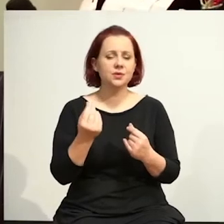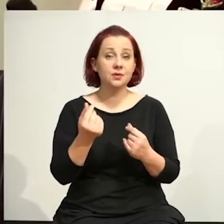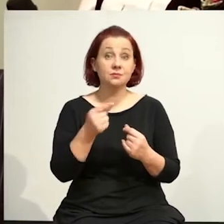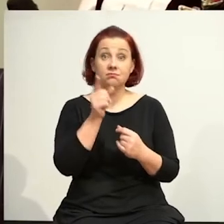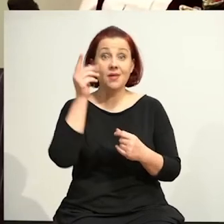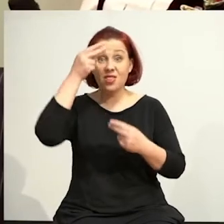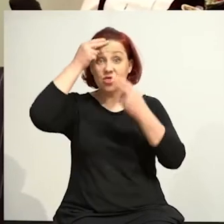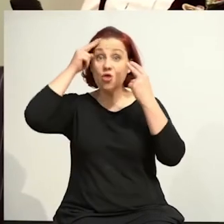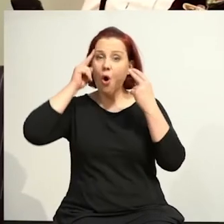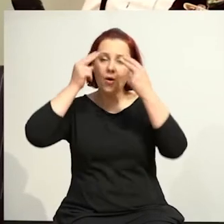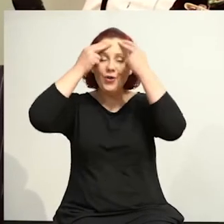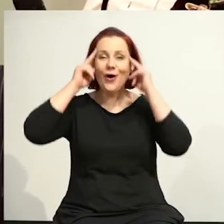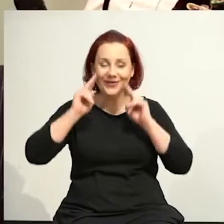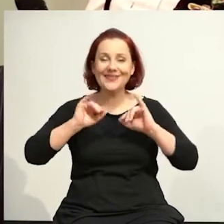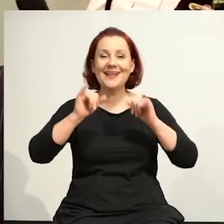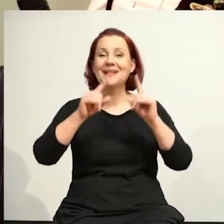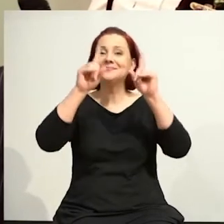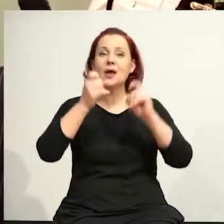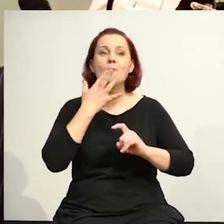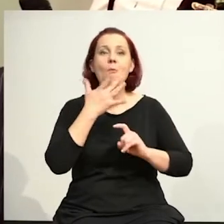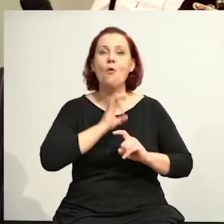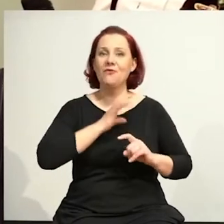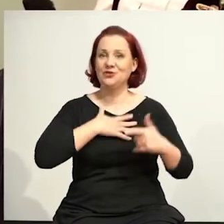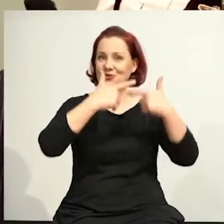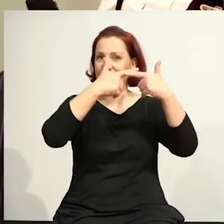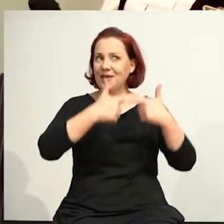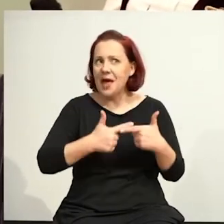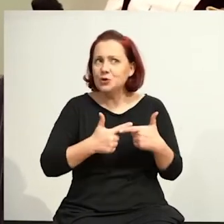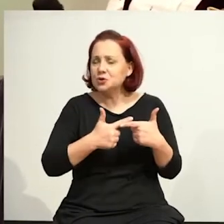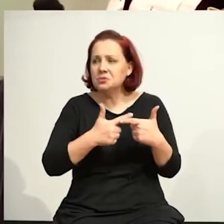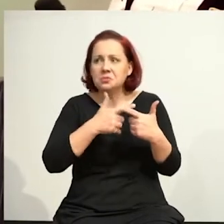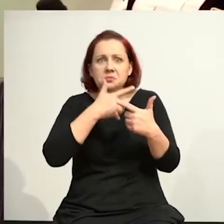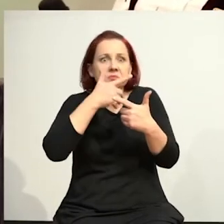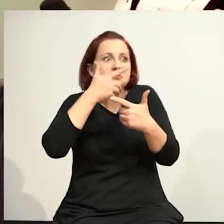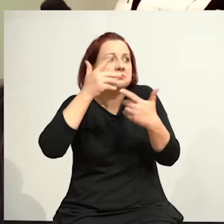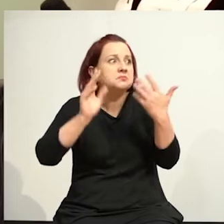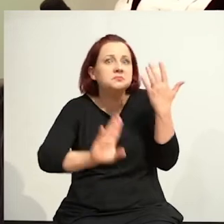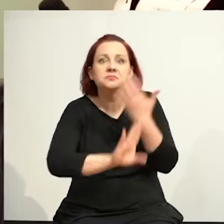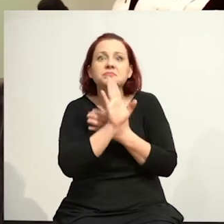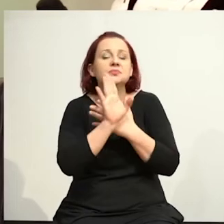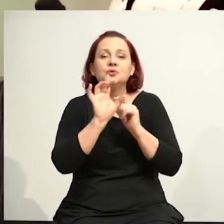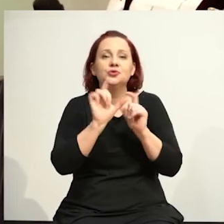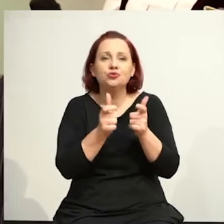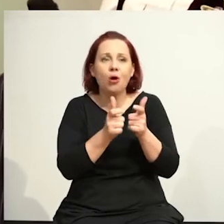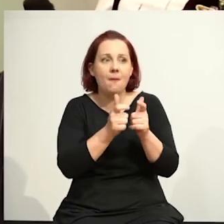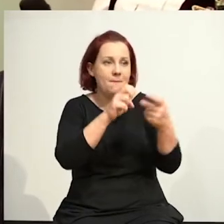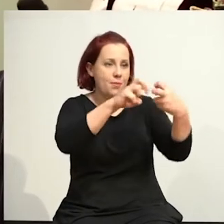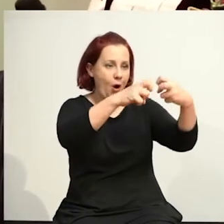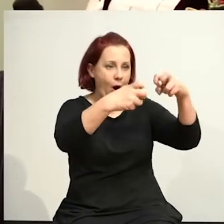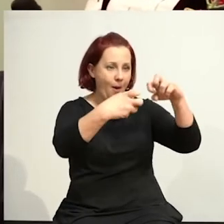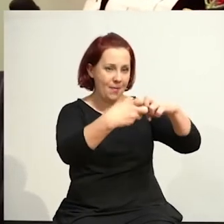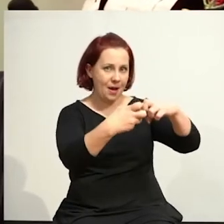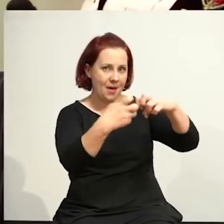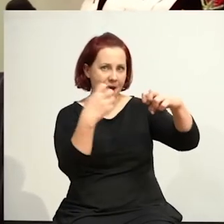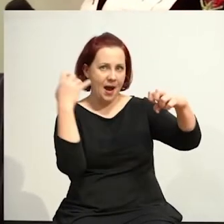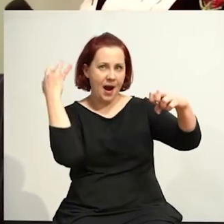zaczynał o tym, jak zaczynał mówić te swoje wiersze, to się nagle okazywało, że te abstrakcyjne problemy są bardzo